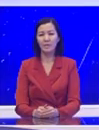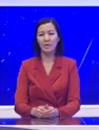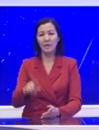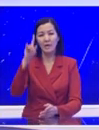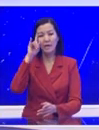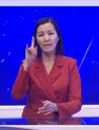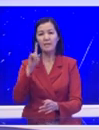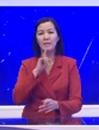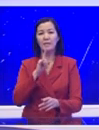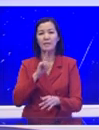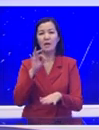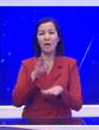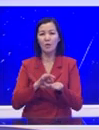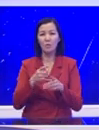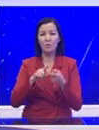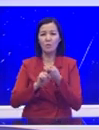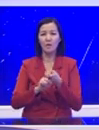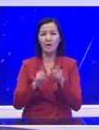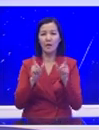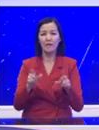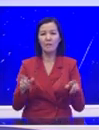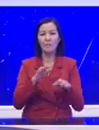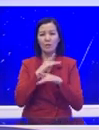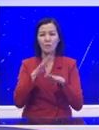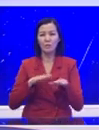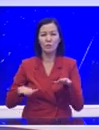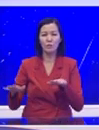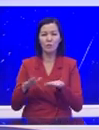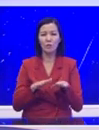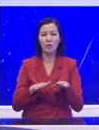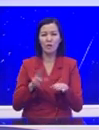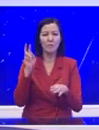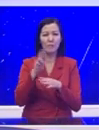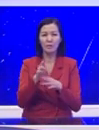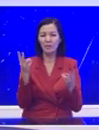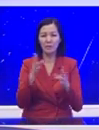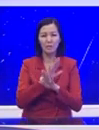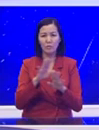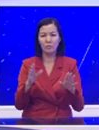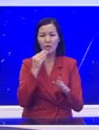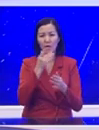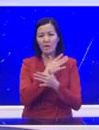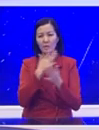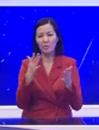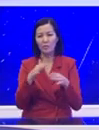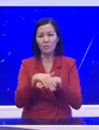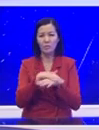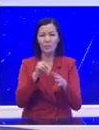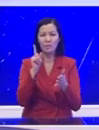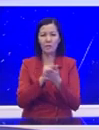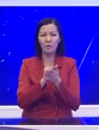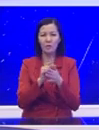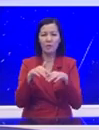Елді індет жайлаған уақытта адамдар көп жүретін аймақта жүрмегеніңіз жөн. Дегенмен азық түлік алу үшін тұрғындар міндетті